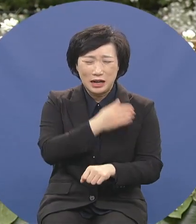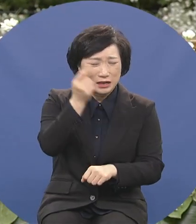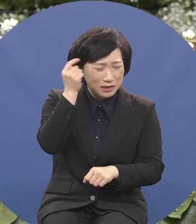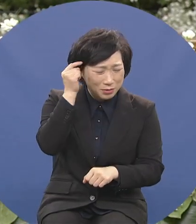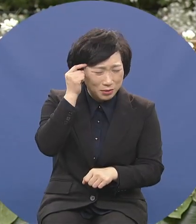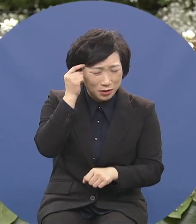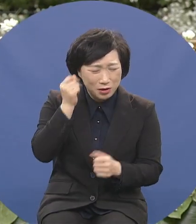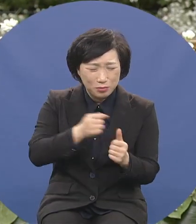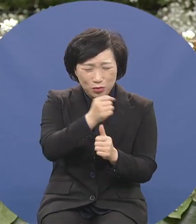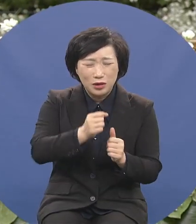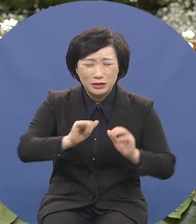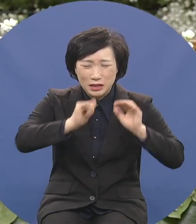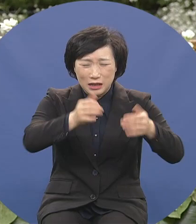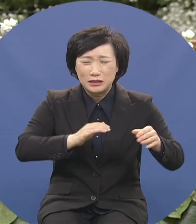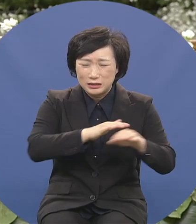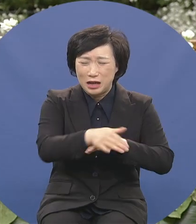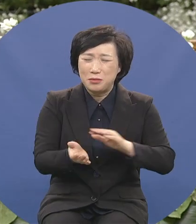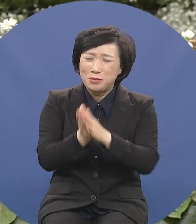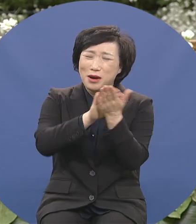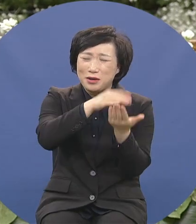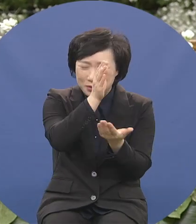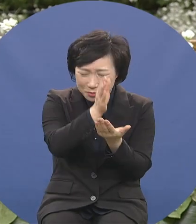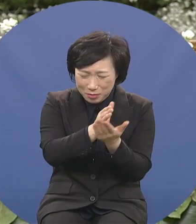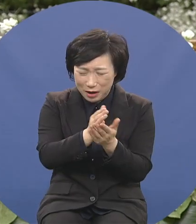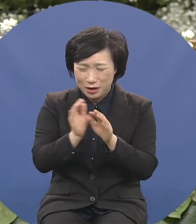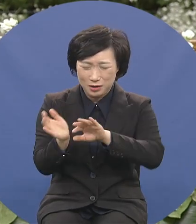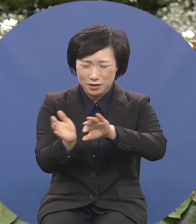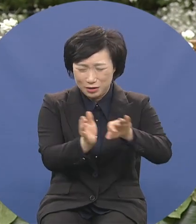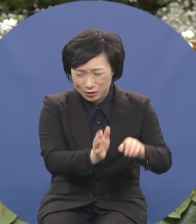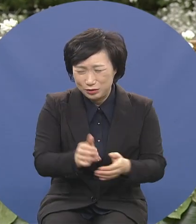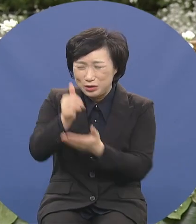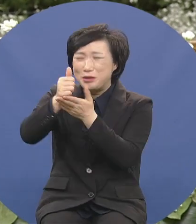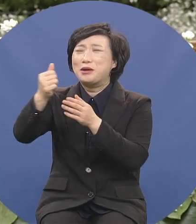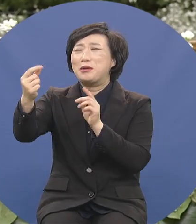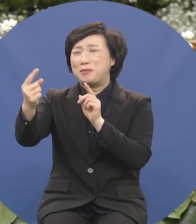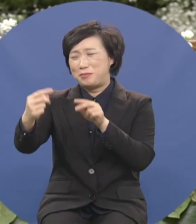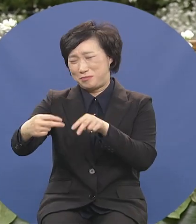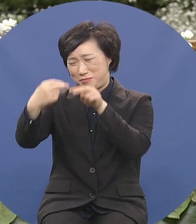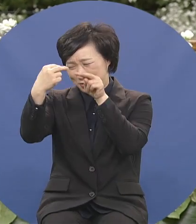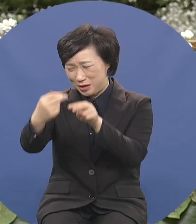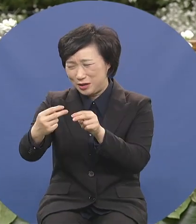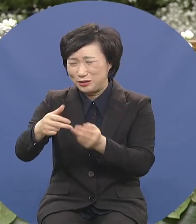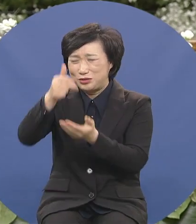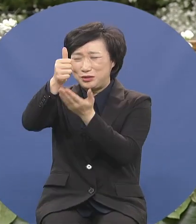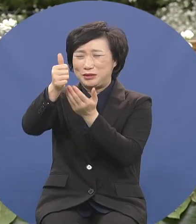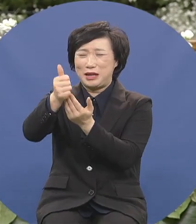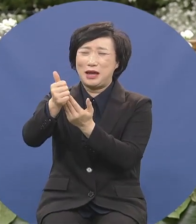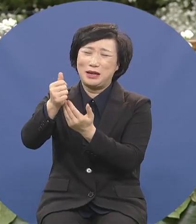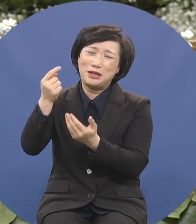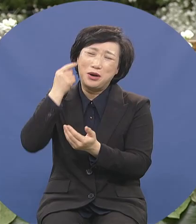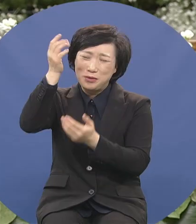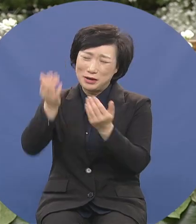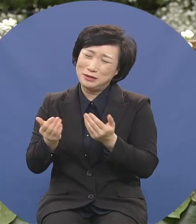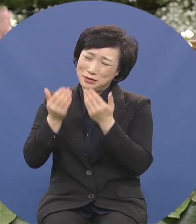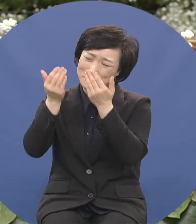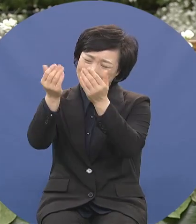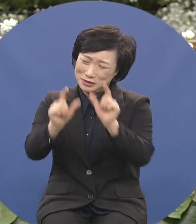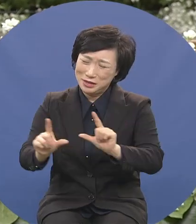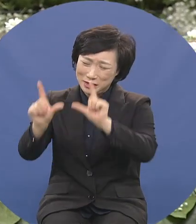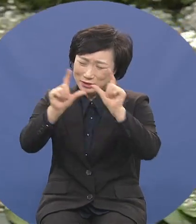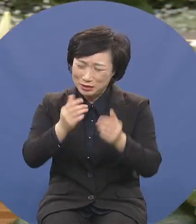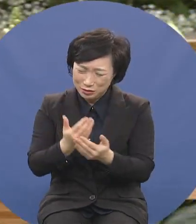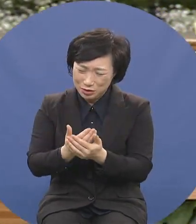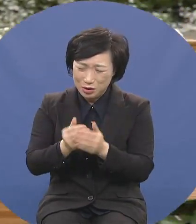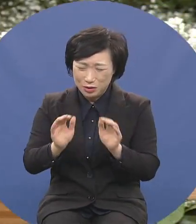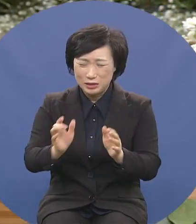묶여 세속화되지 말게 도와주시고 우리 주님을 뵙고 주님과 바로 영광 돌리게 하옵소서. 내